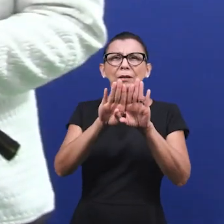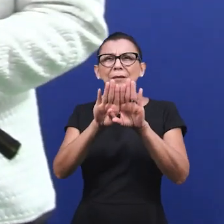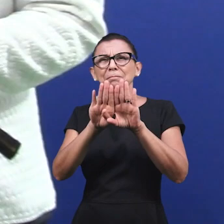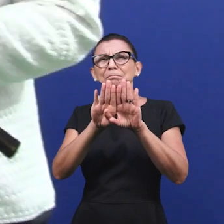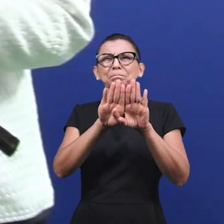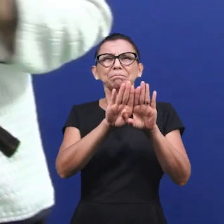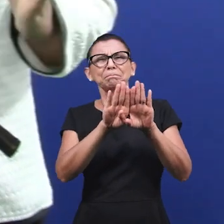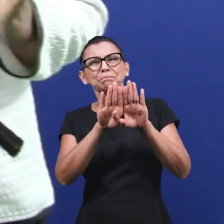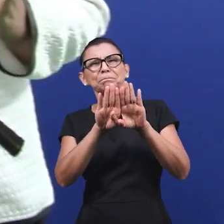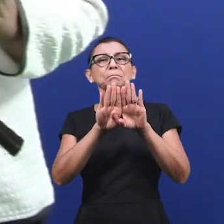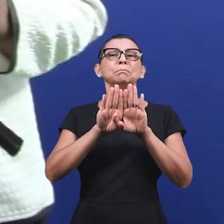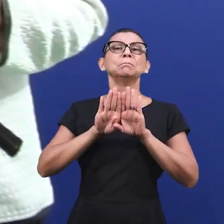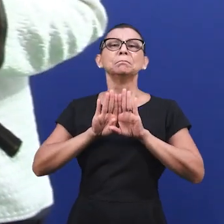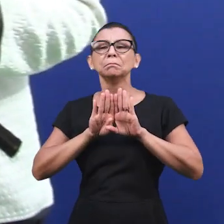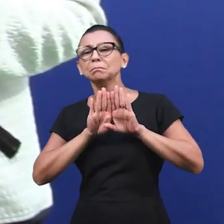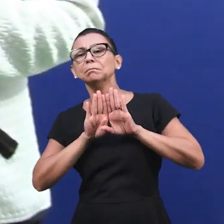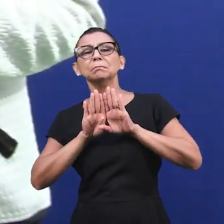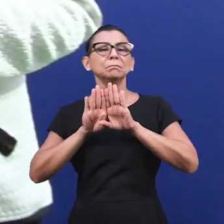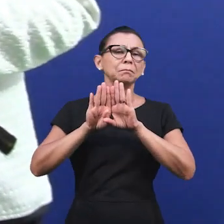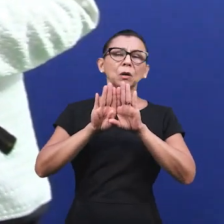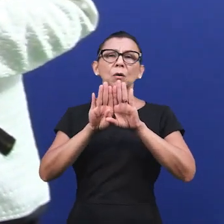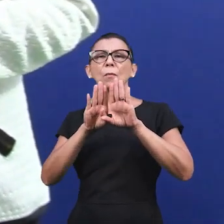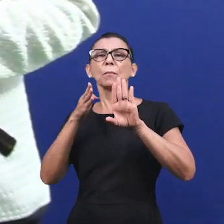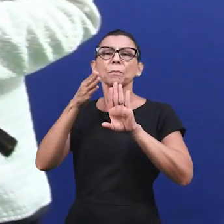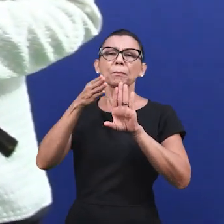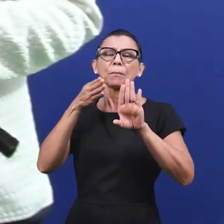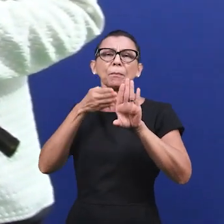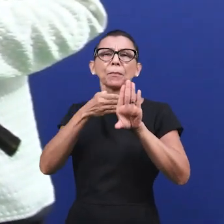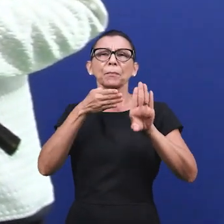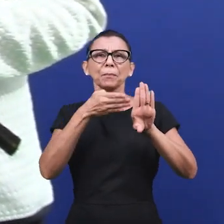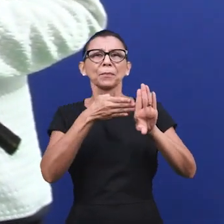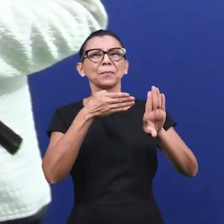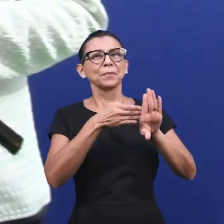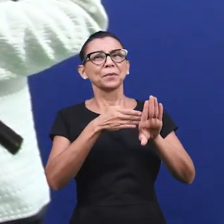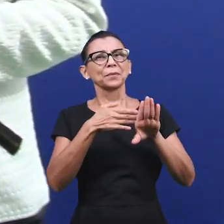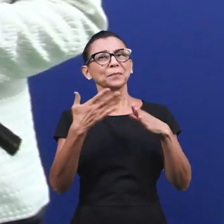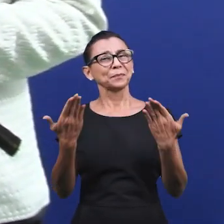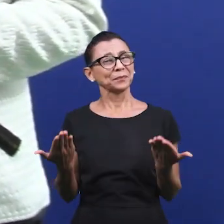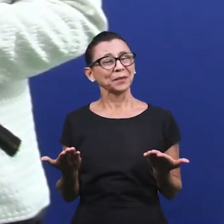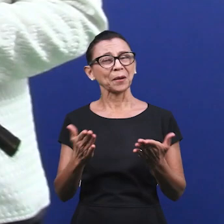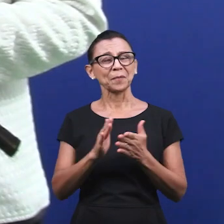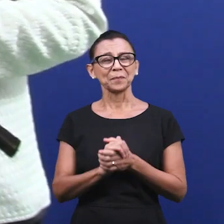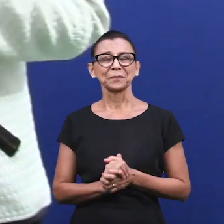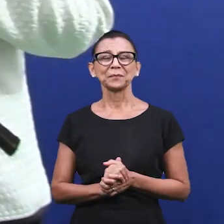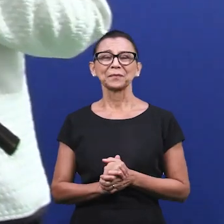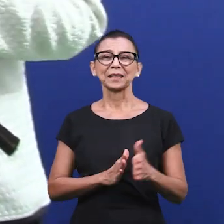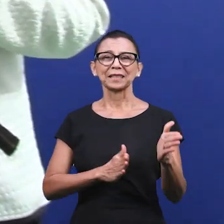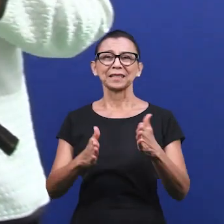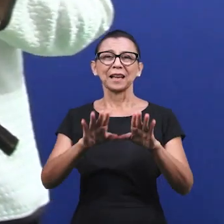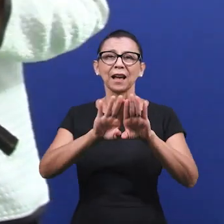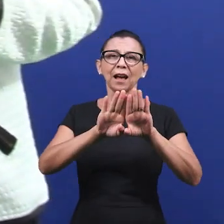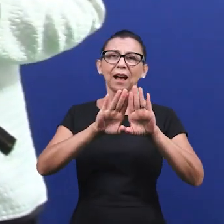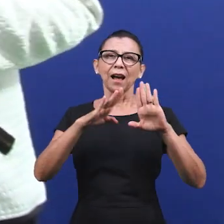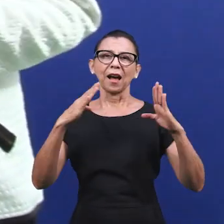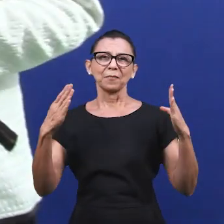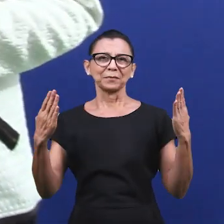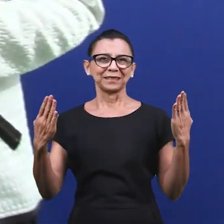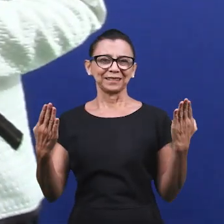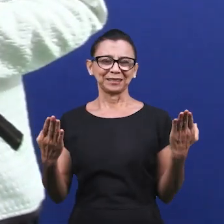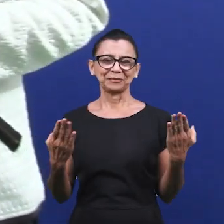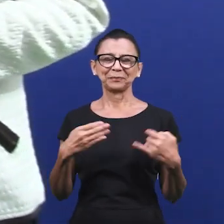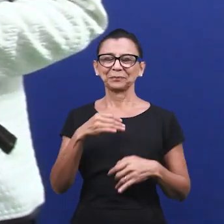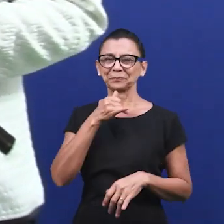une porte fermée, une barrière qui sépare quelqu'un pour accéder à quelque chose. L'accessibilité fait cela. Elle ouvre les